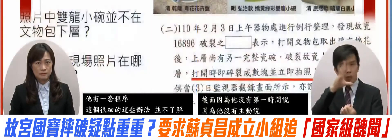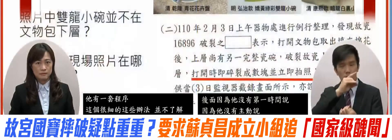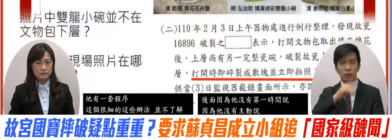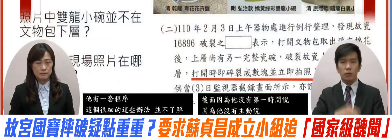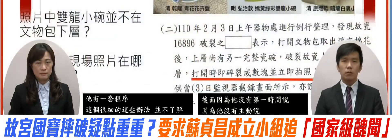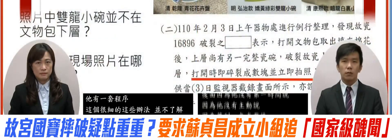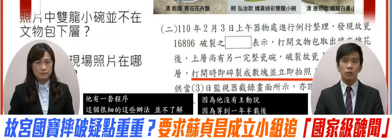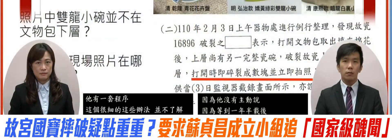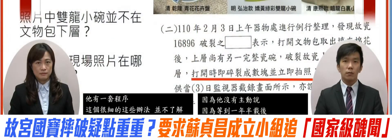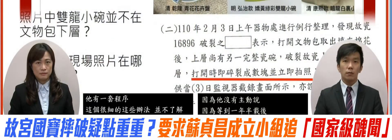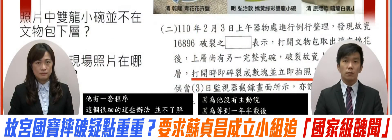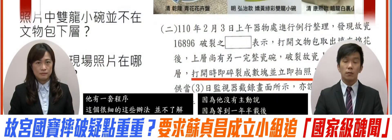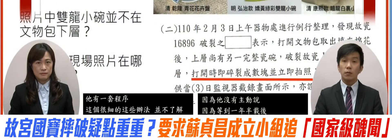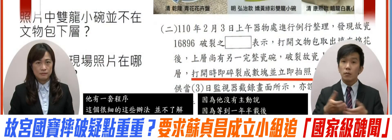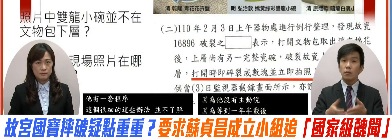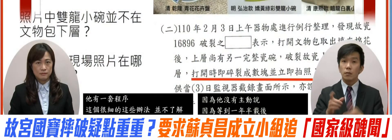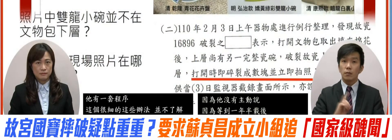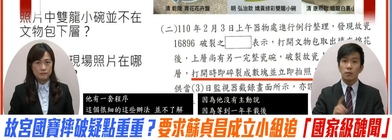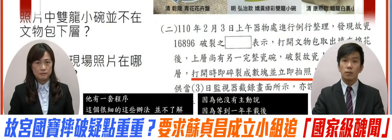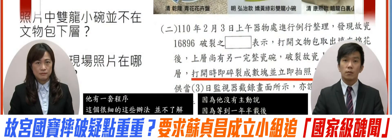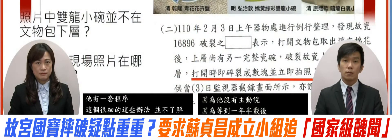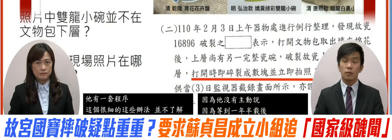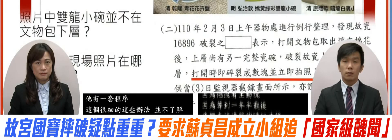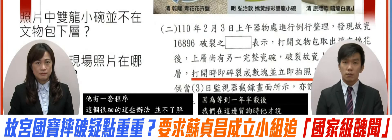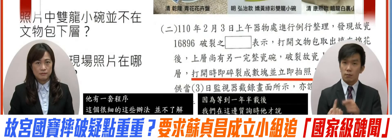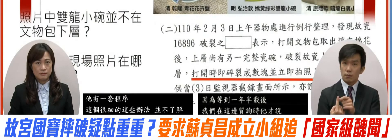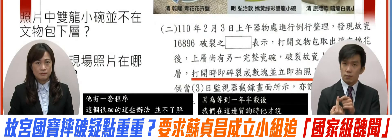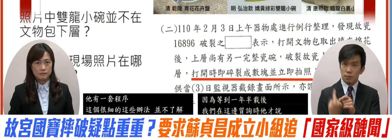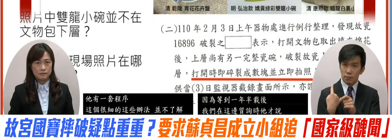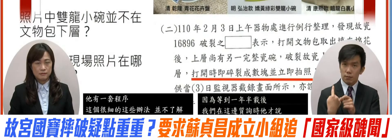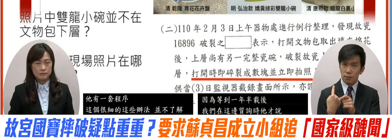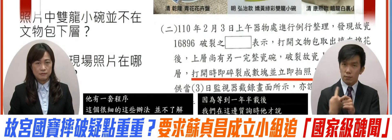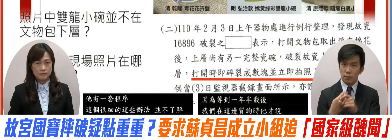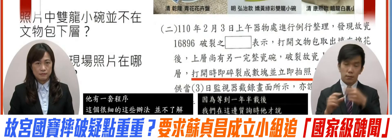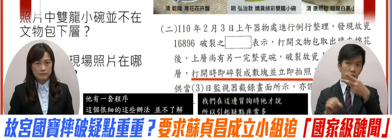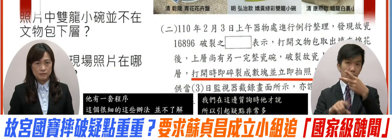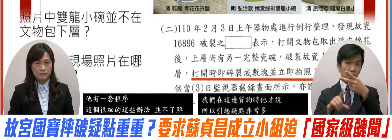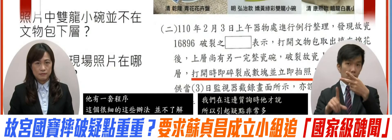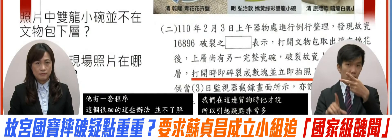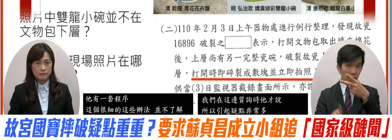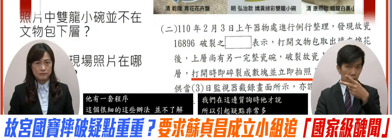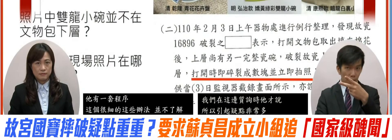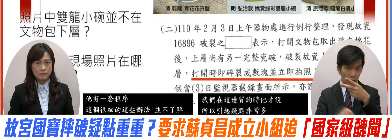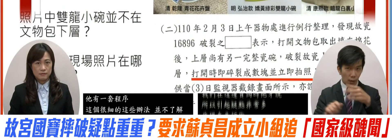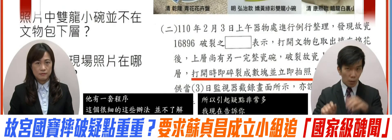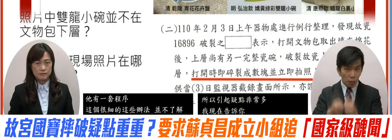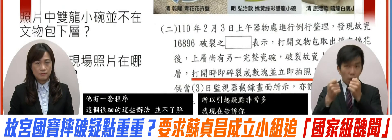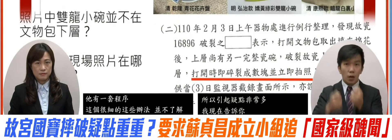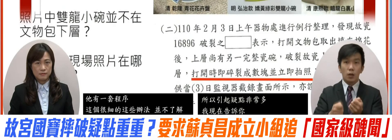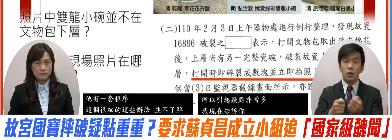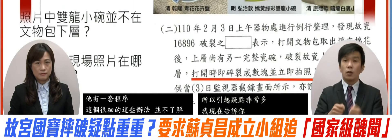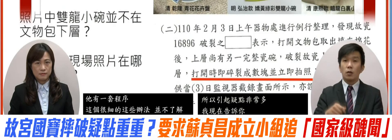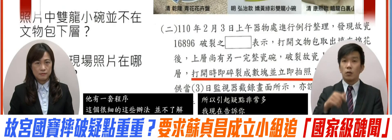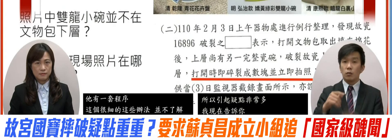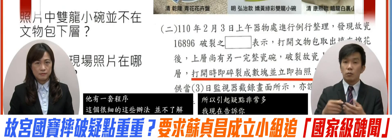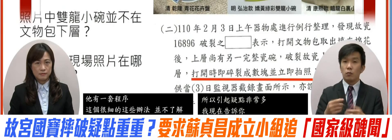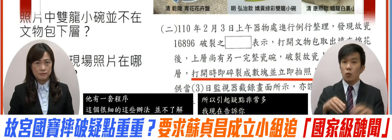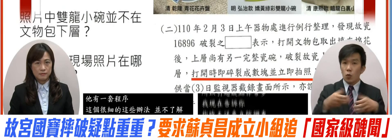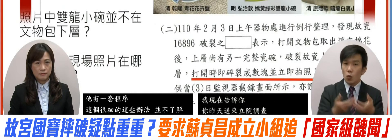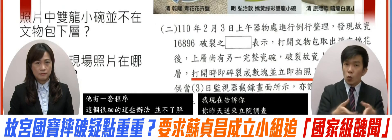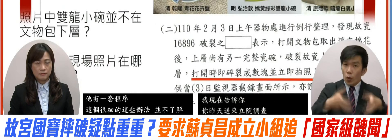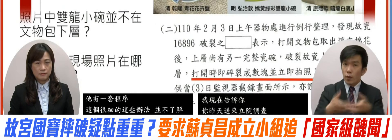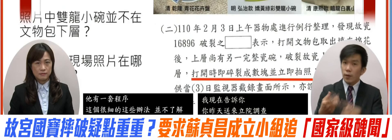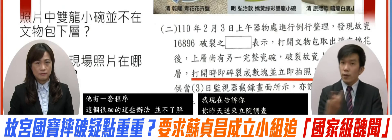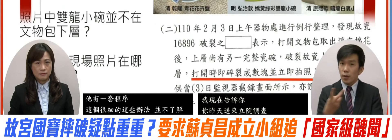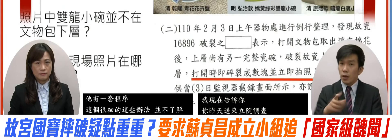来，最重要的就是去年2月发生的这第一件双龙小碗的破损，这个破